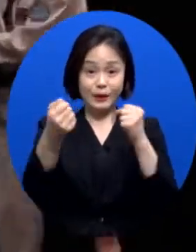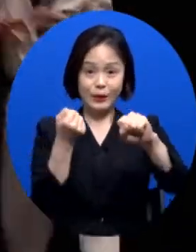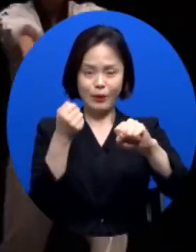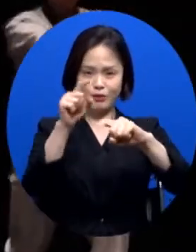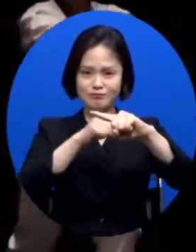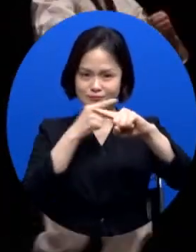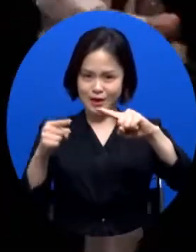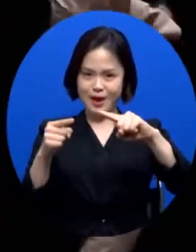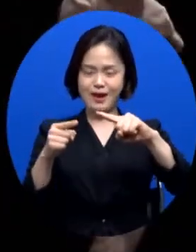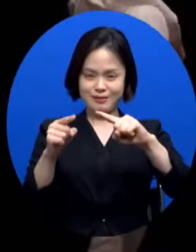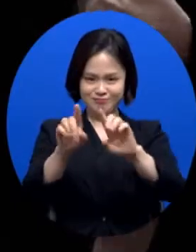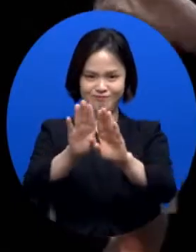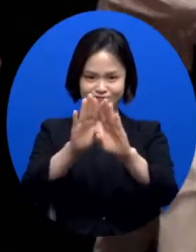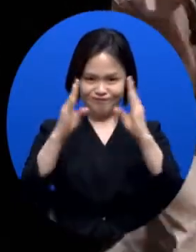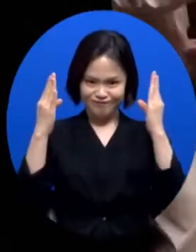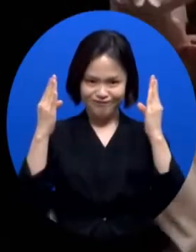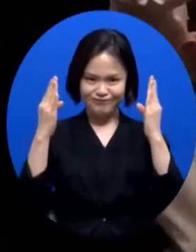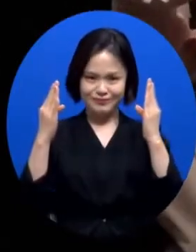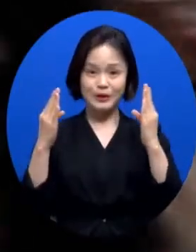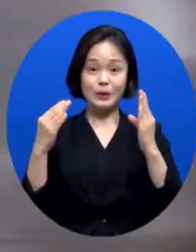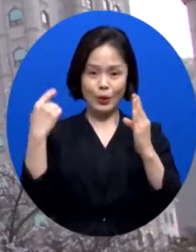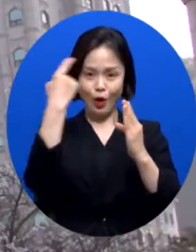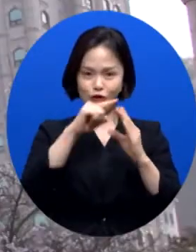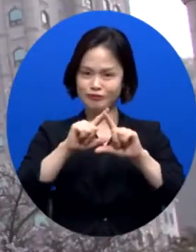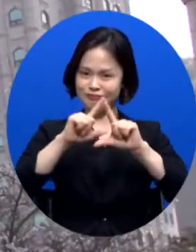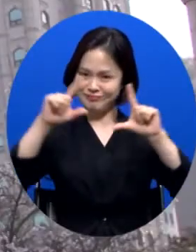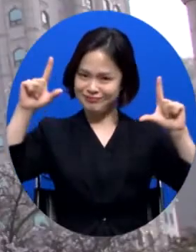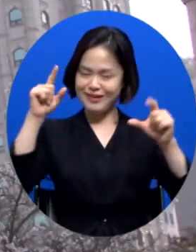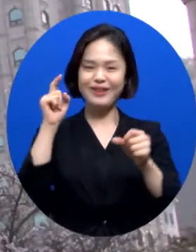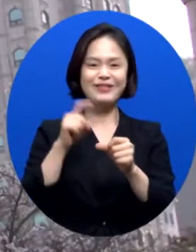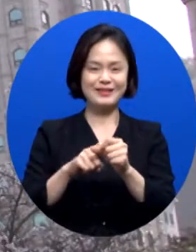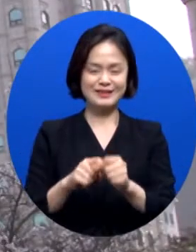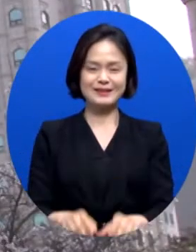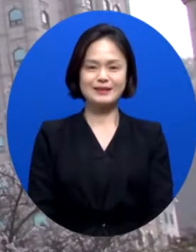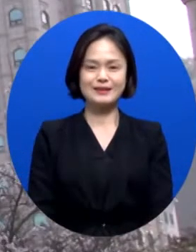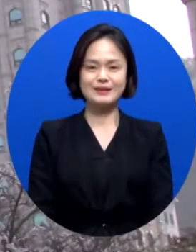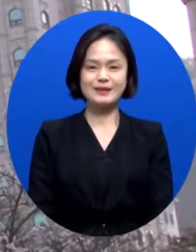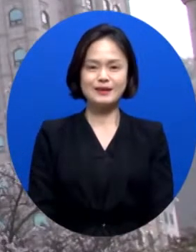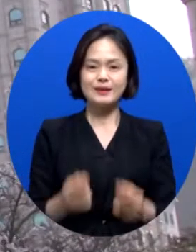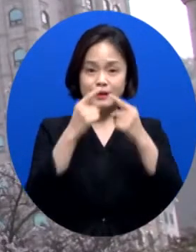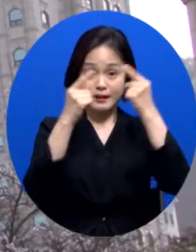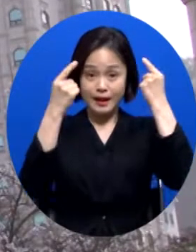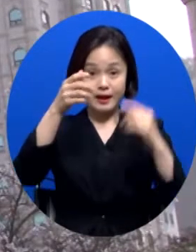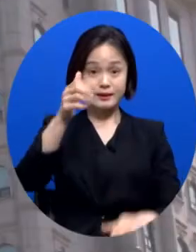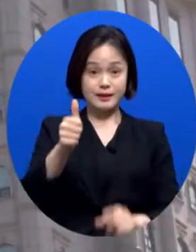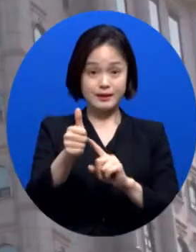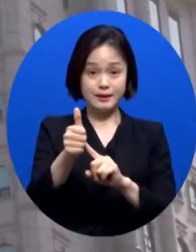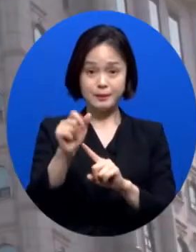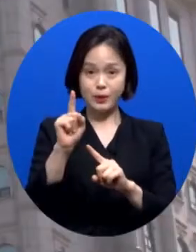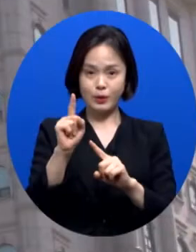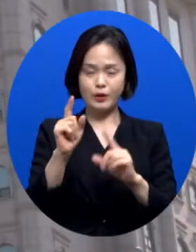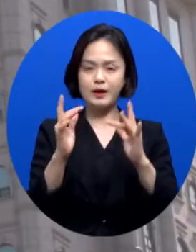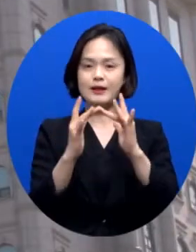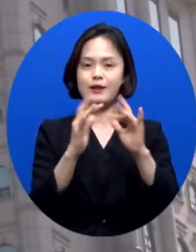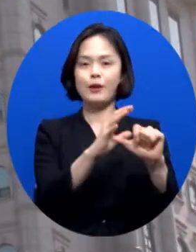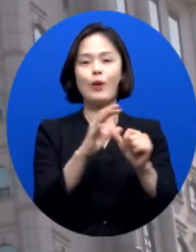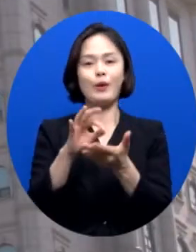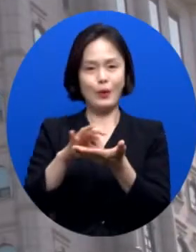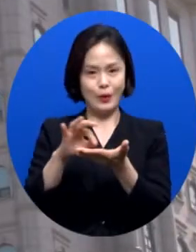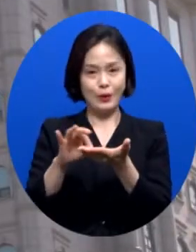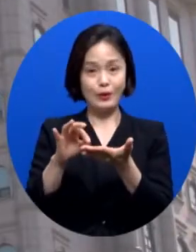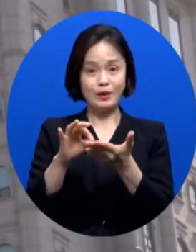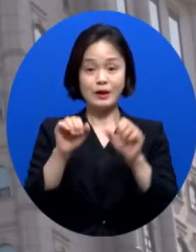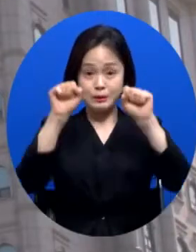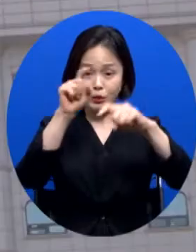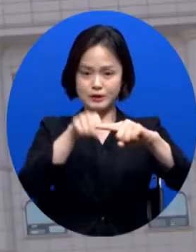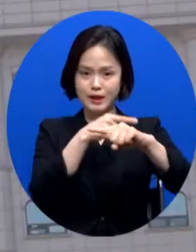태권도 인재 발굴을 멈추지 않기 위해서입니다. 백석대 장종현 총장은 비대면 시대 스포츠 대회 가능성을